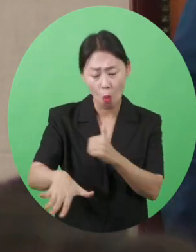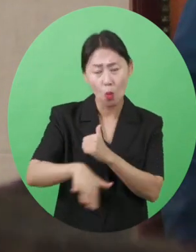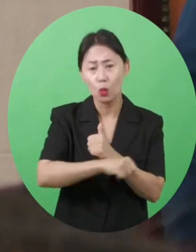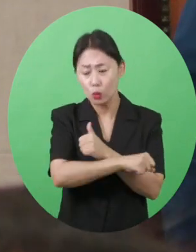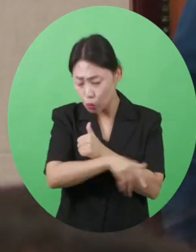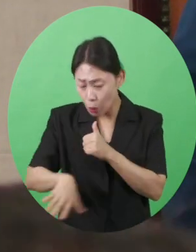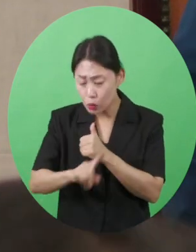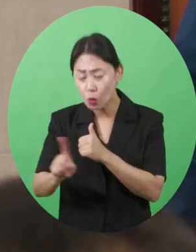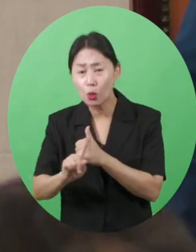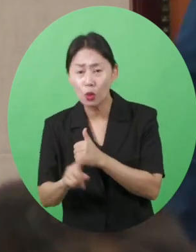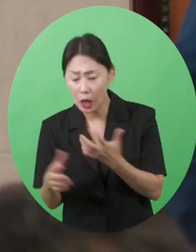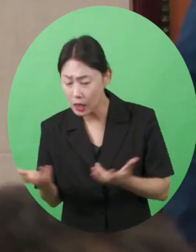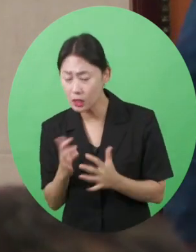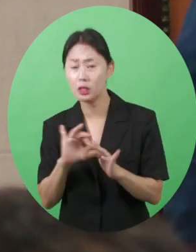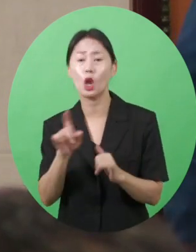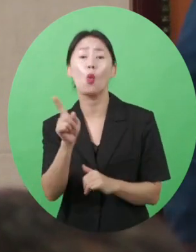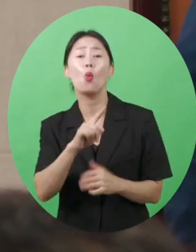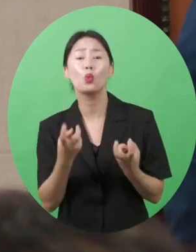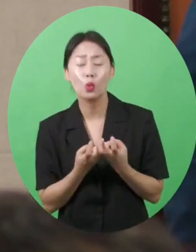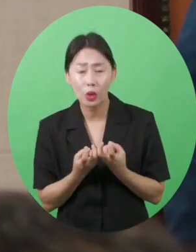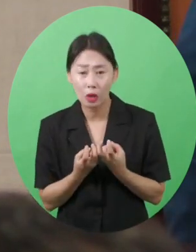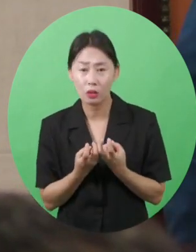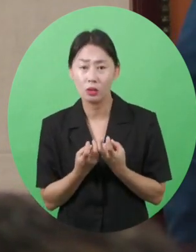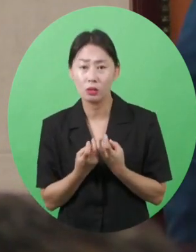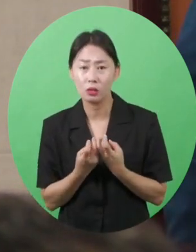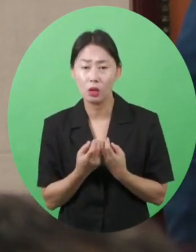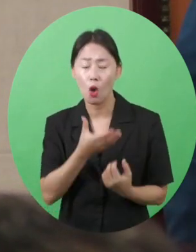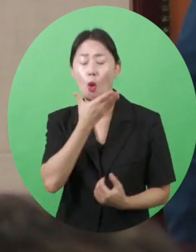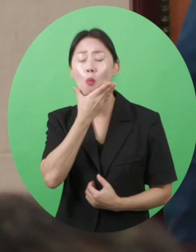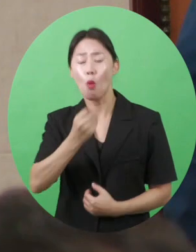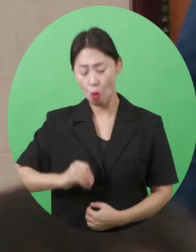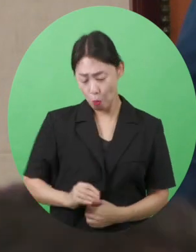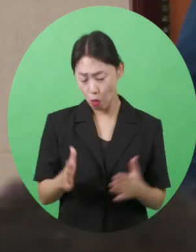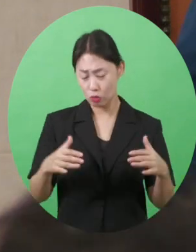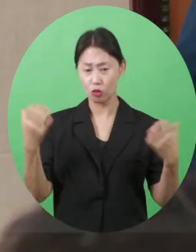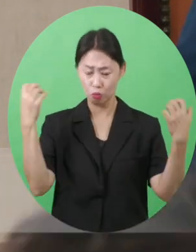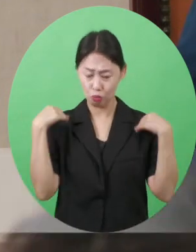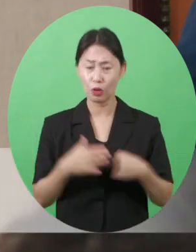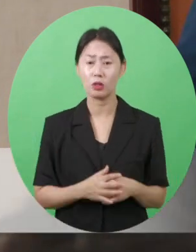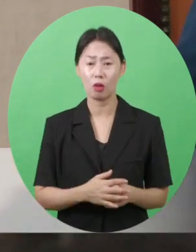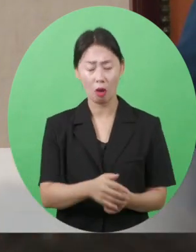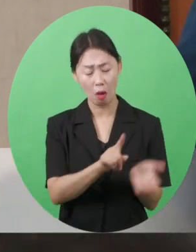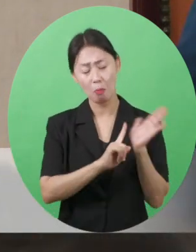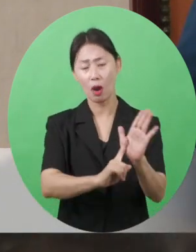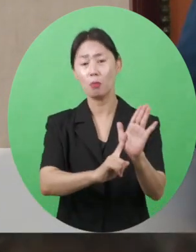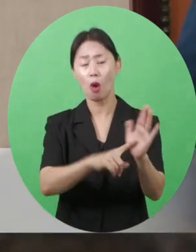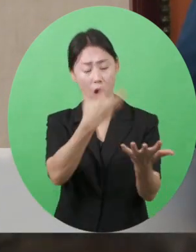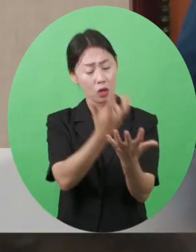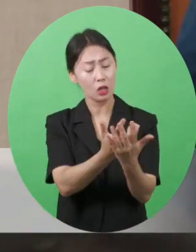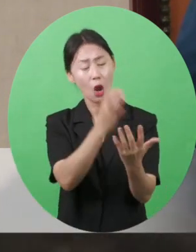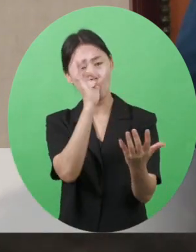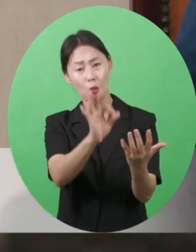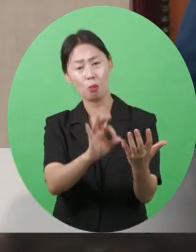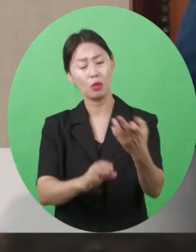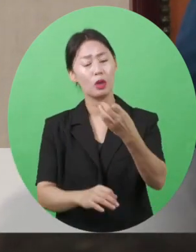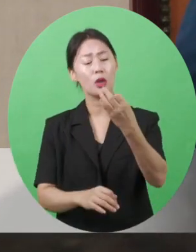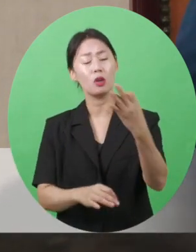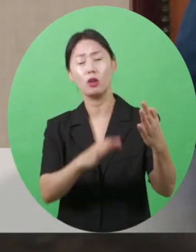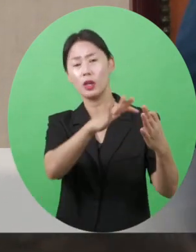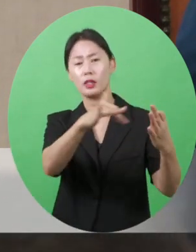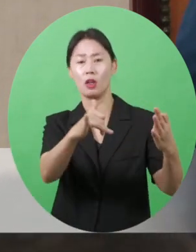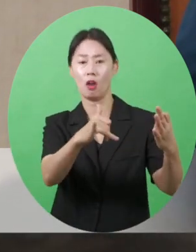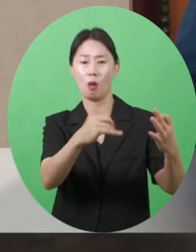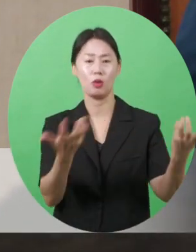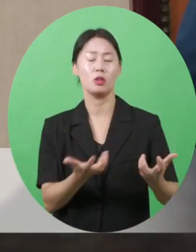하고 인력은 어떻게 해야 될지 초기 정부 복지부에서 발표한 자료에 의하면 이 업무를 수행하기 지역 기관별로 14명의